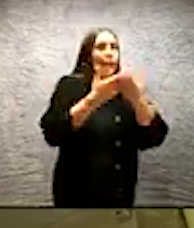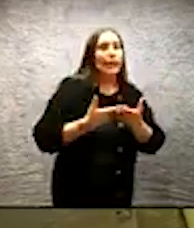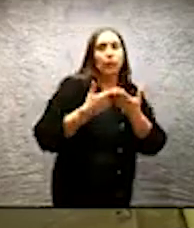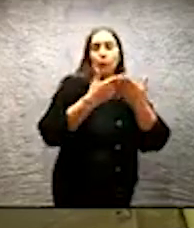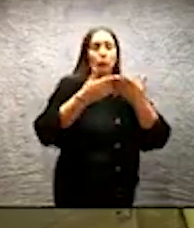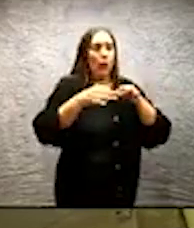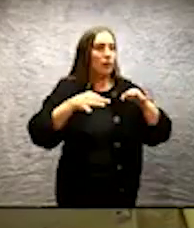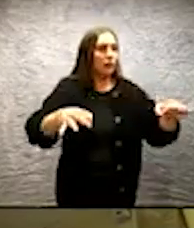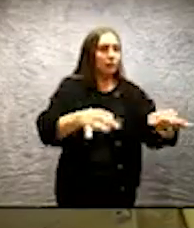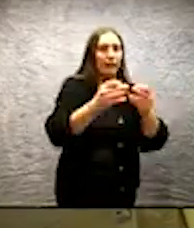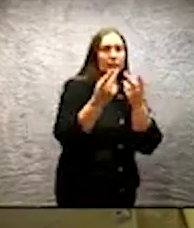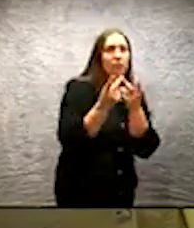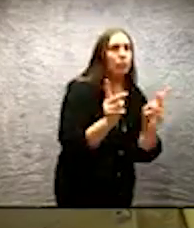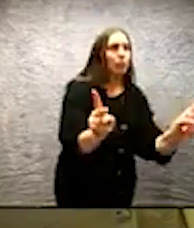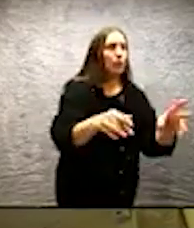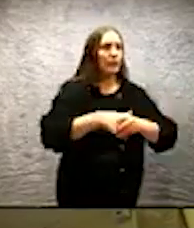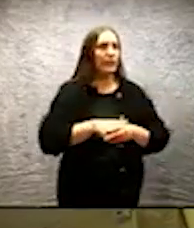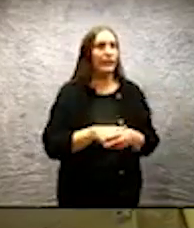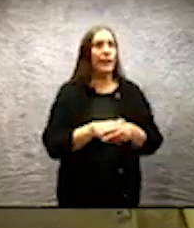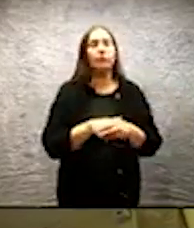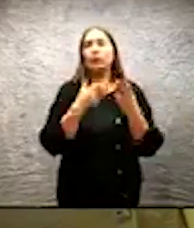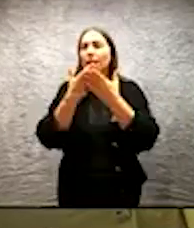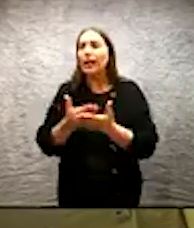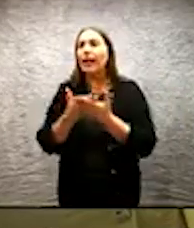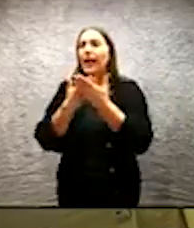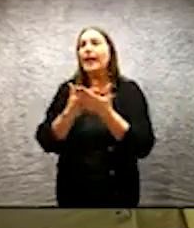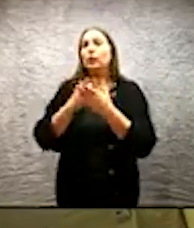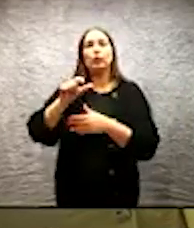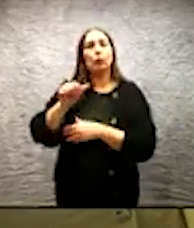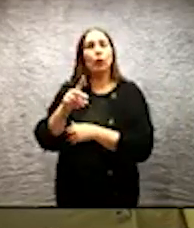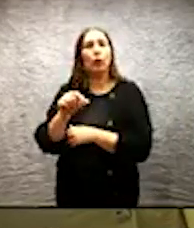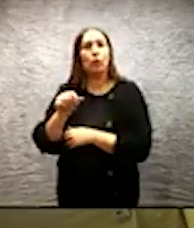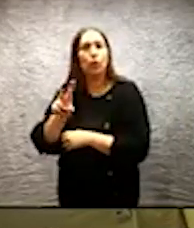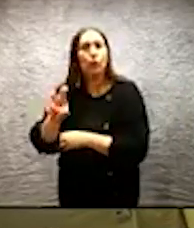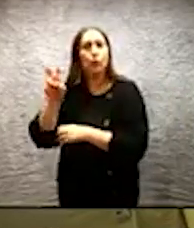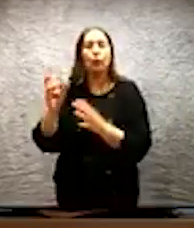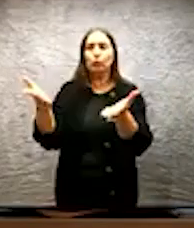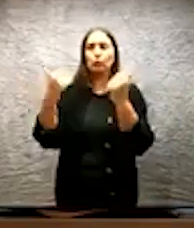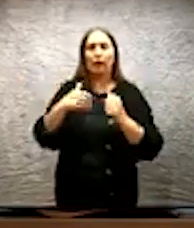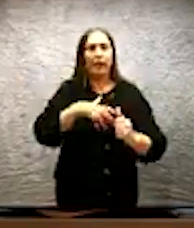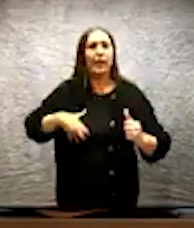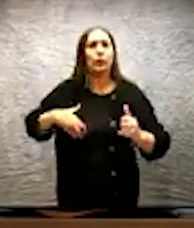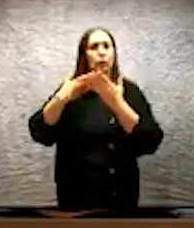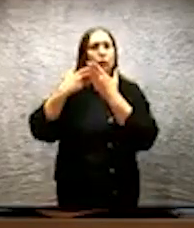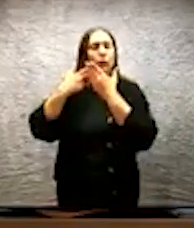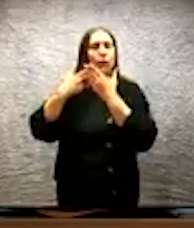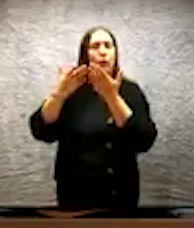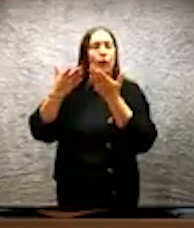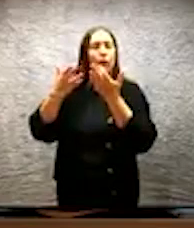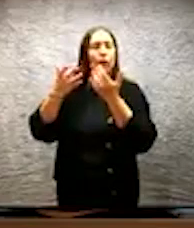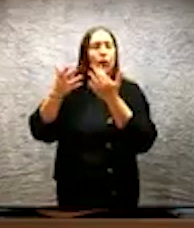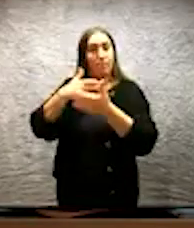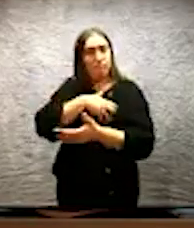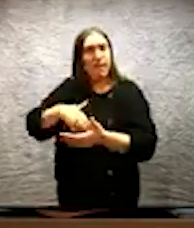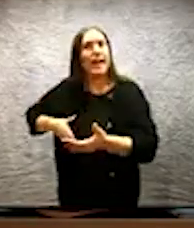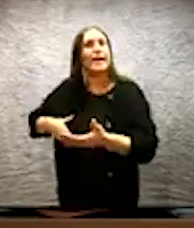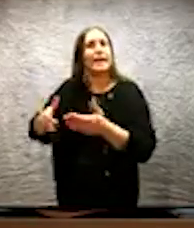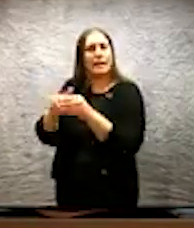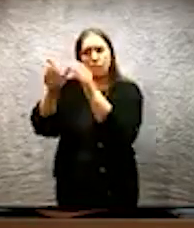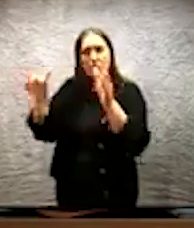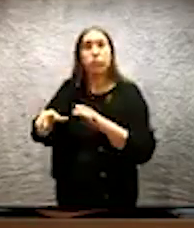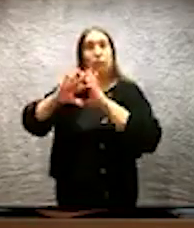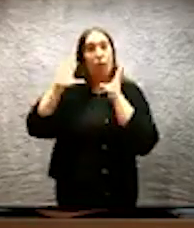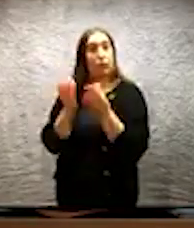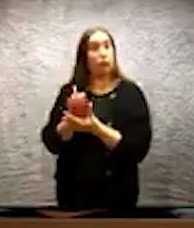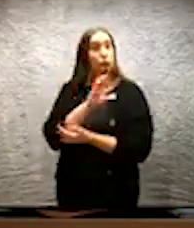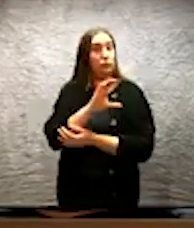espaces publics, l'étude Ledoux, les annonces Ledoux, les études mairie, le tout donc pour un peu plus de